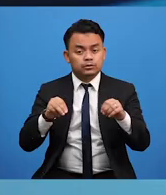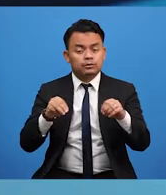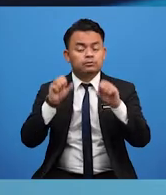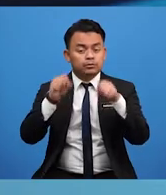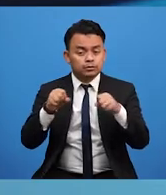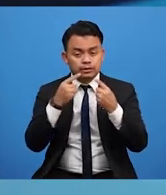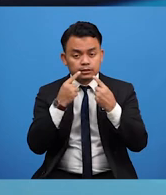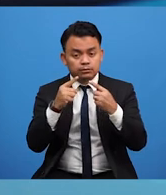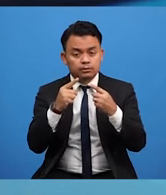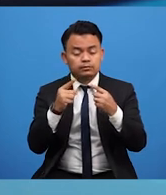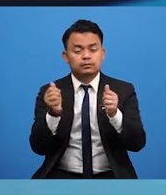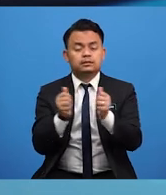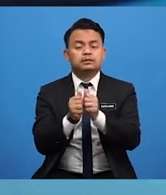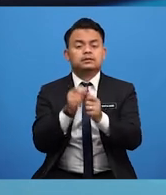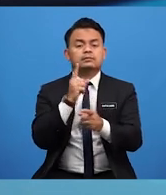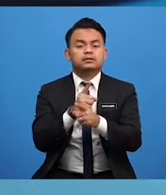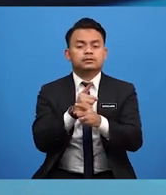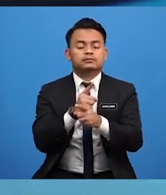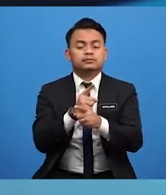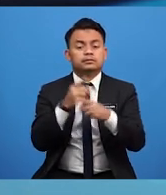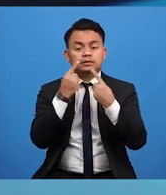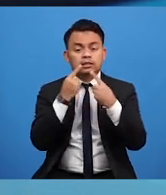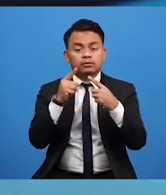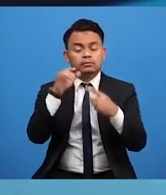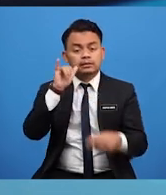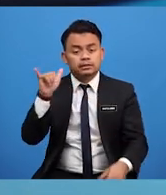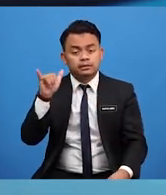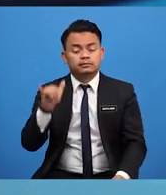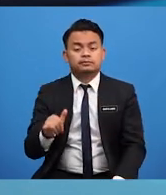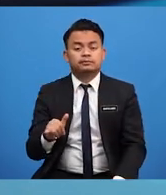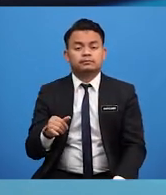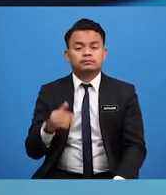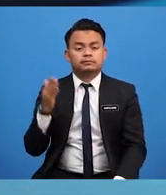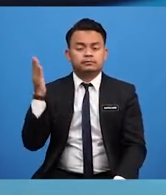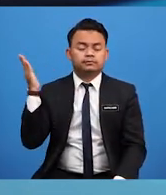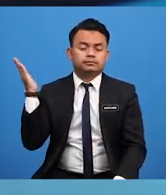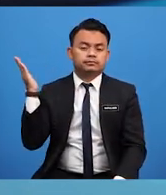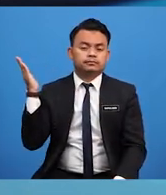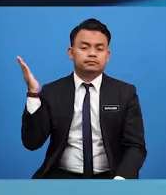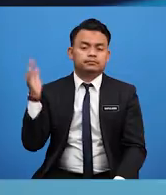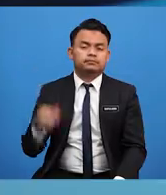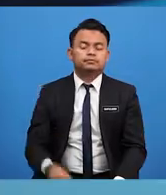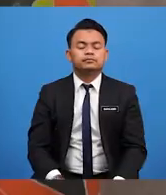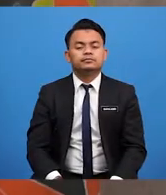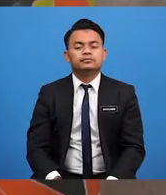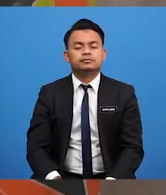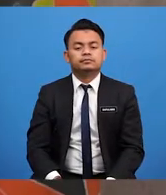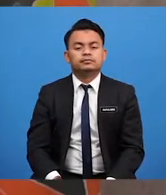betul. Jawapannya ialah sodium alginate, lodigo dan air